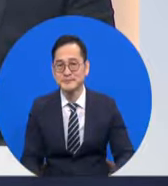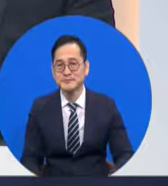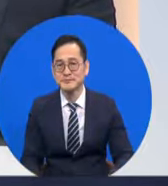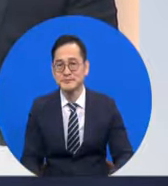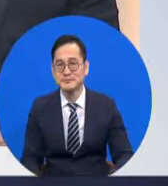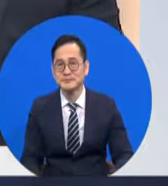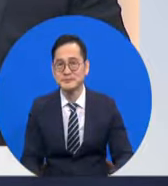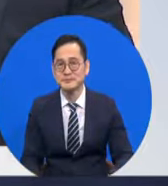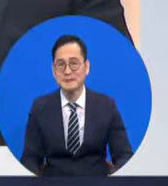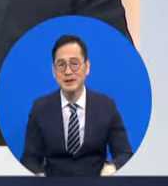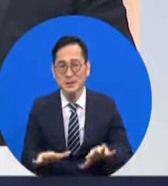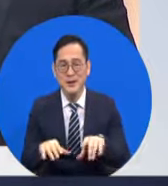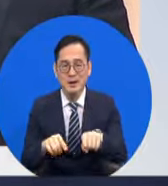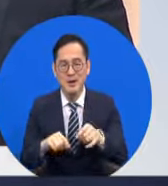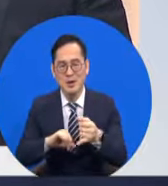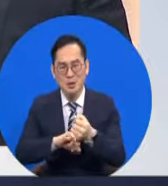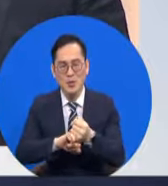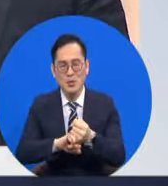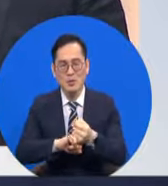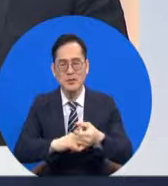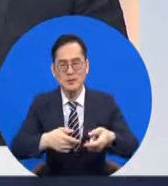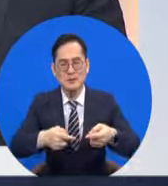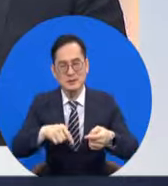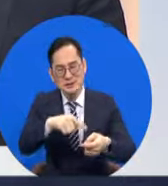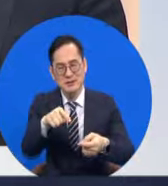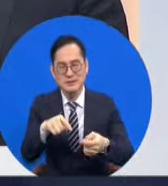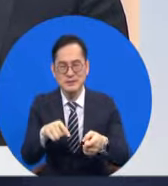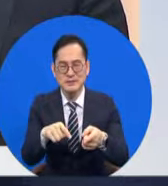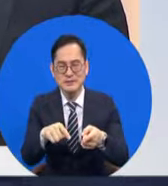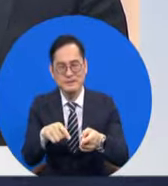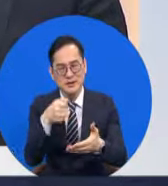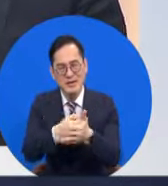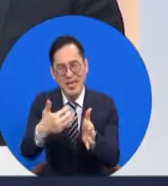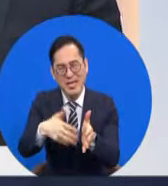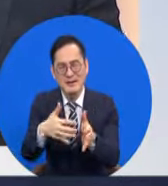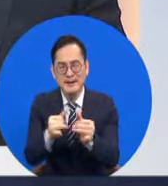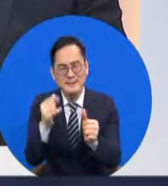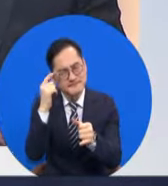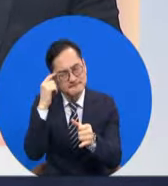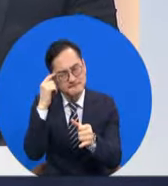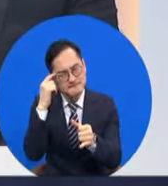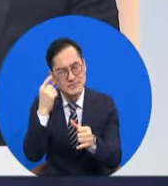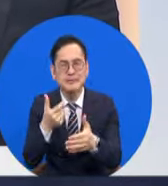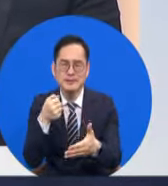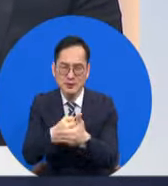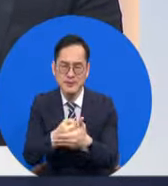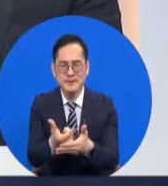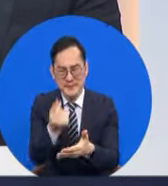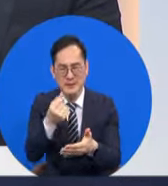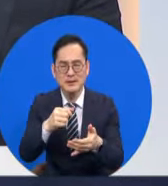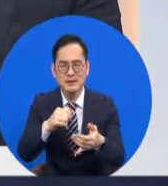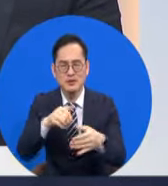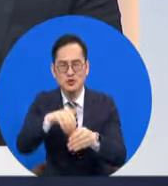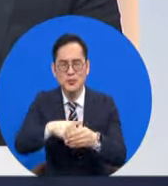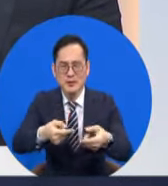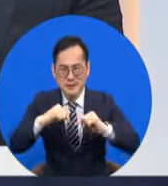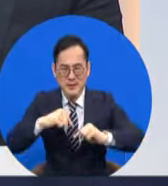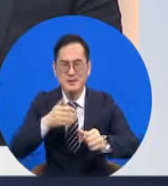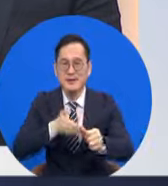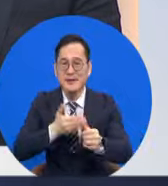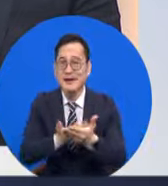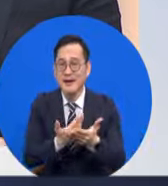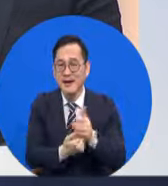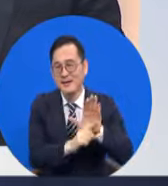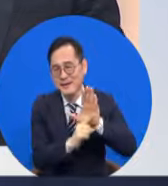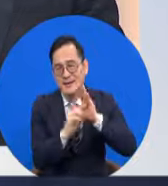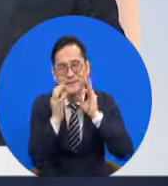달라 이런 부분을 어제 유세에서 강조하시면서 가장 중요한 포인트인 지난 대선 패배 표차를 말씀하신 것 같습니다. 예.